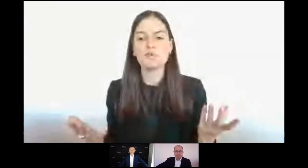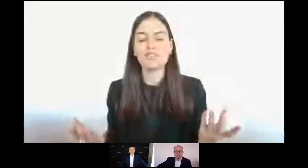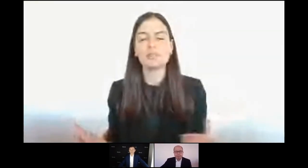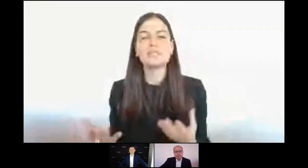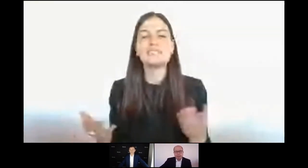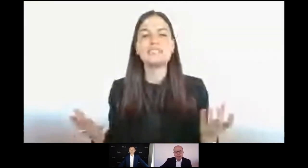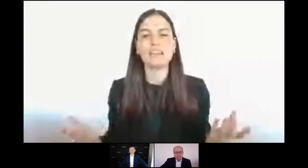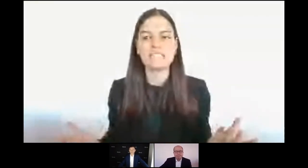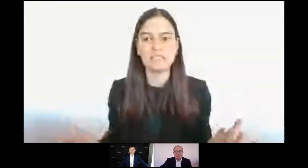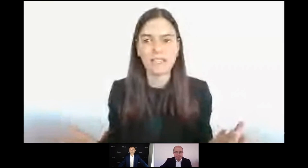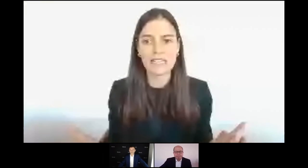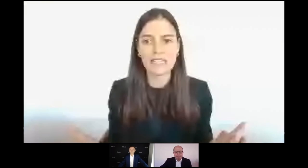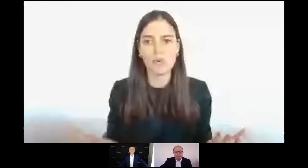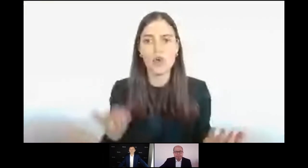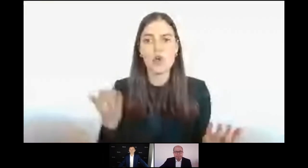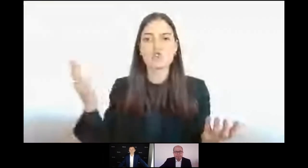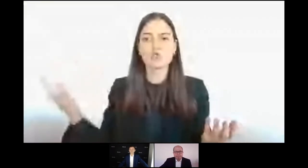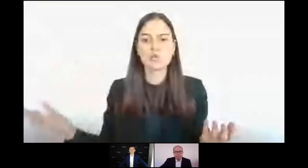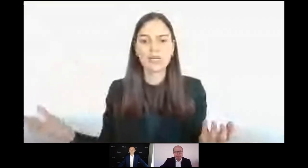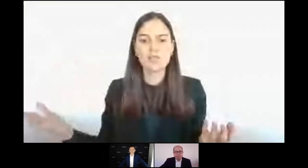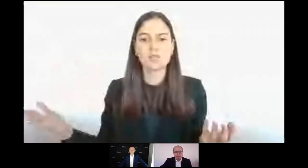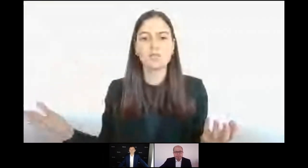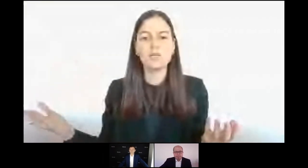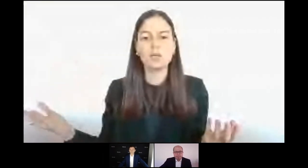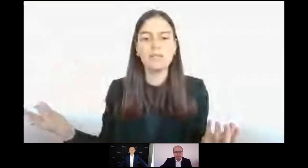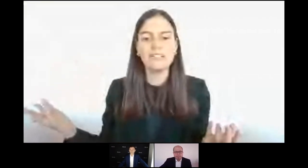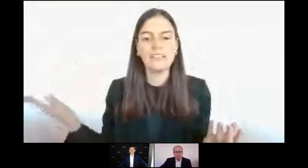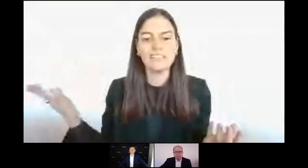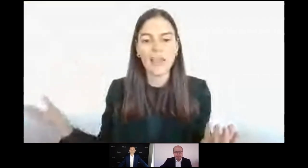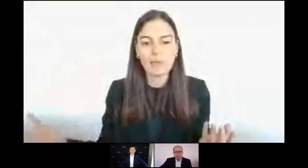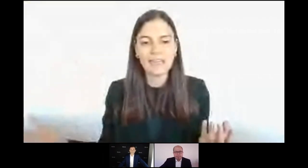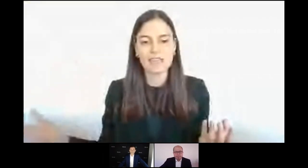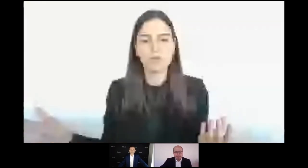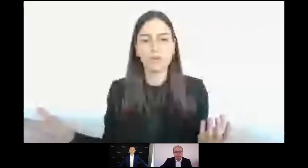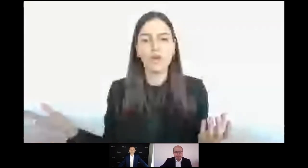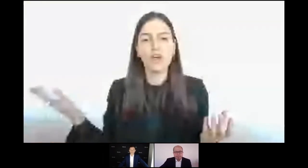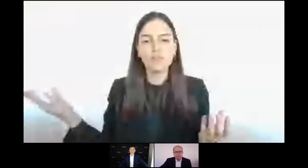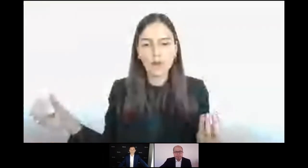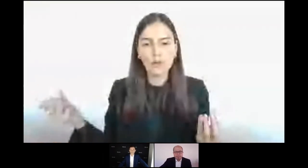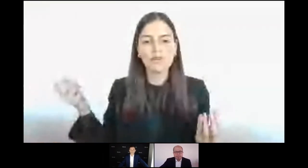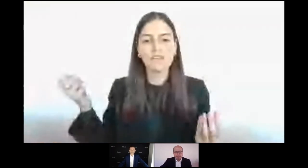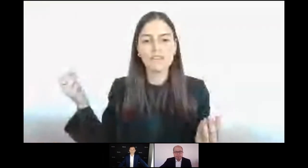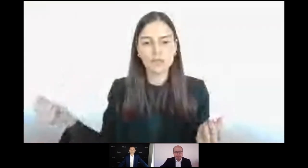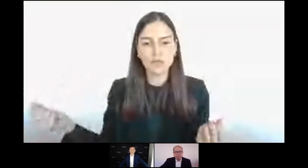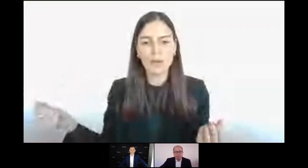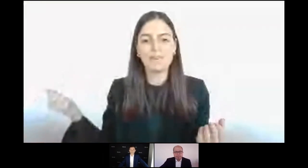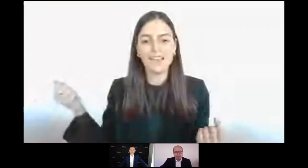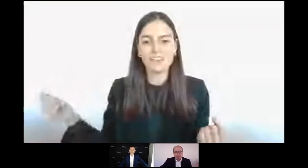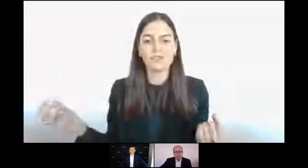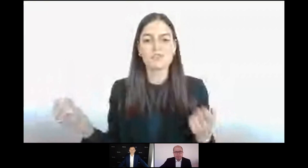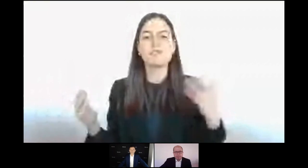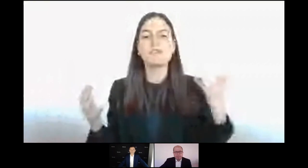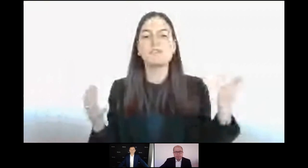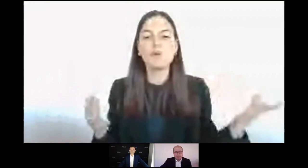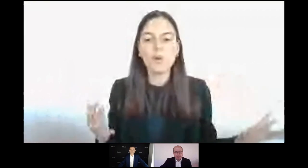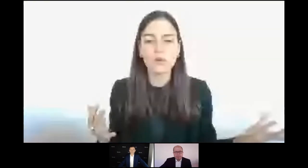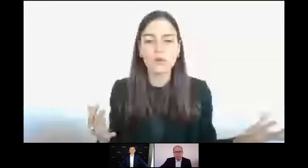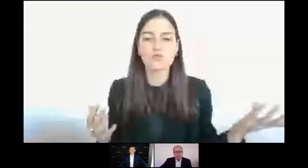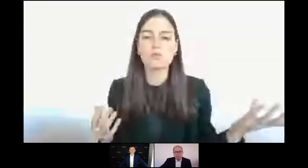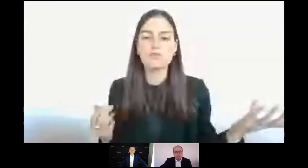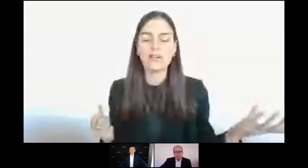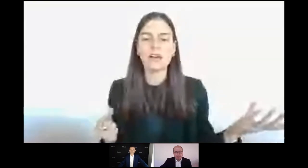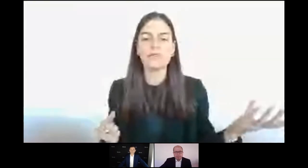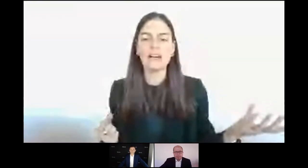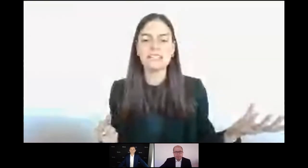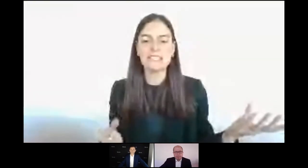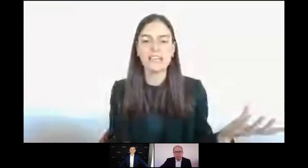Pour un sujet de diversification. Je serai sur de l'immobilier d'habitation d'un côté, sur de la pierre tangible, et de l'autre,